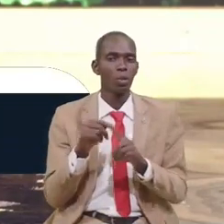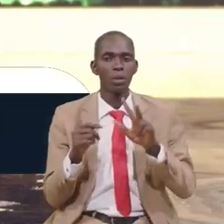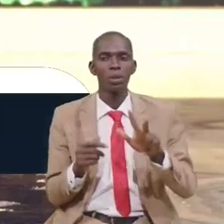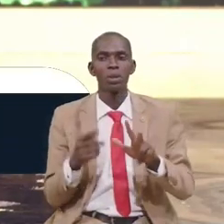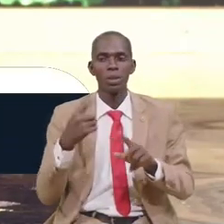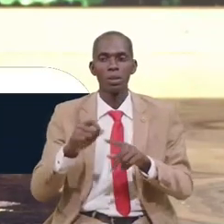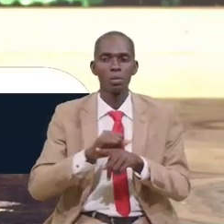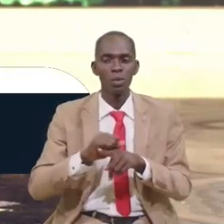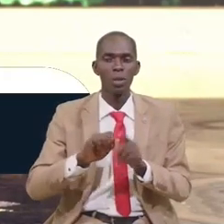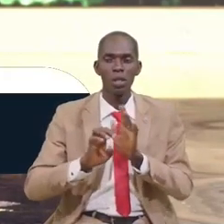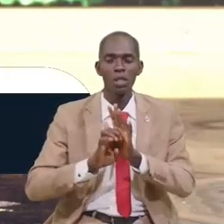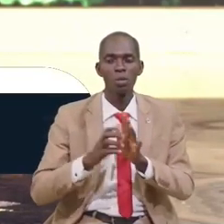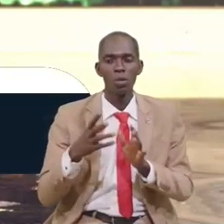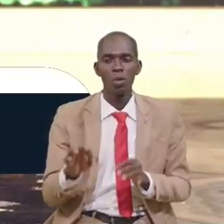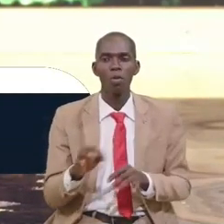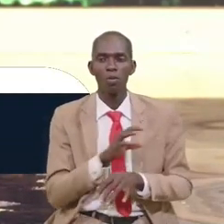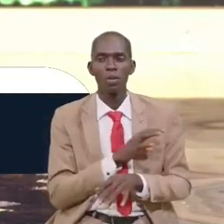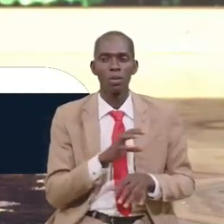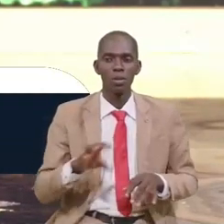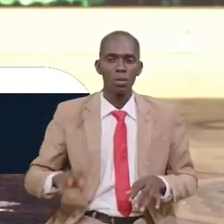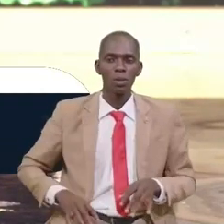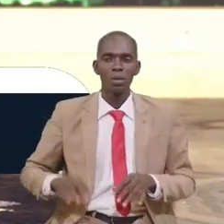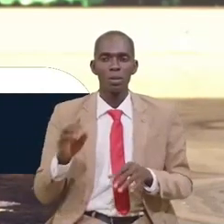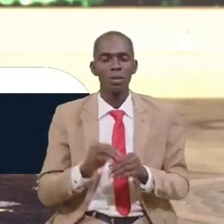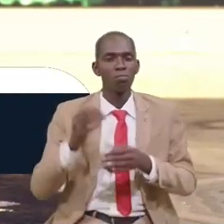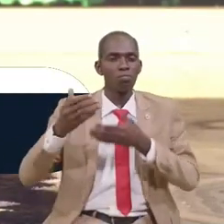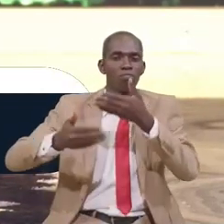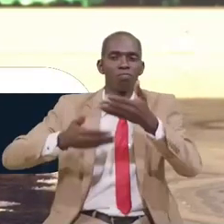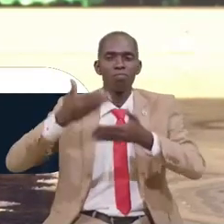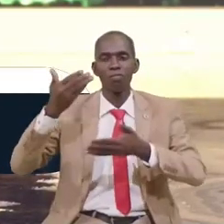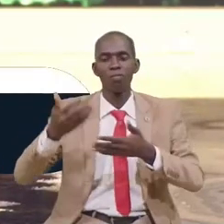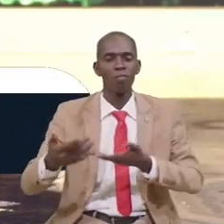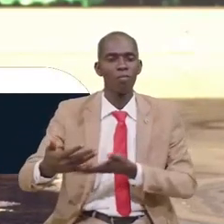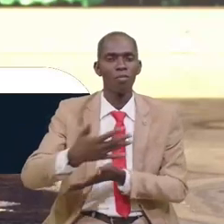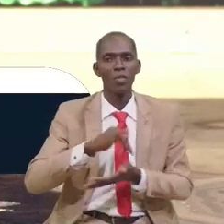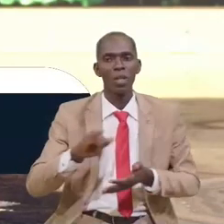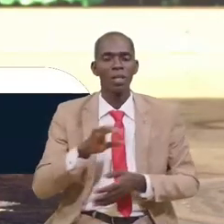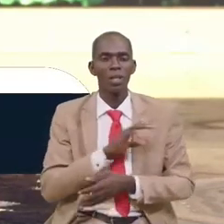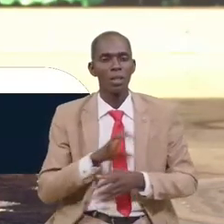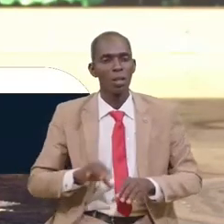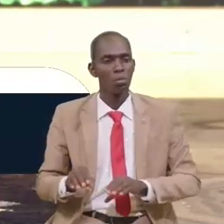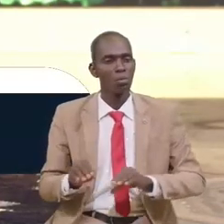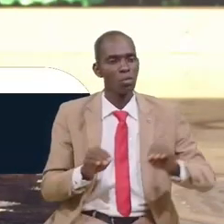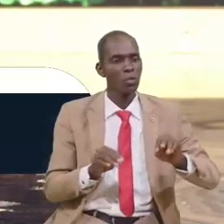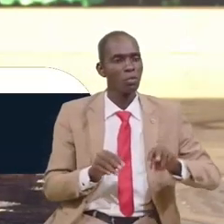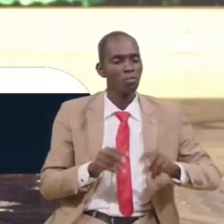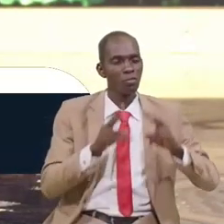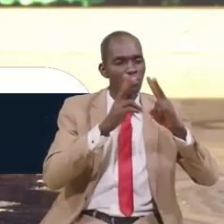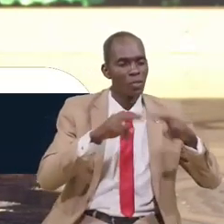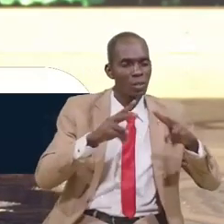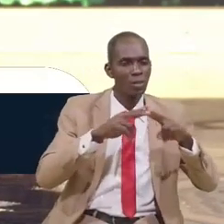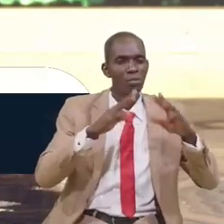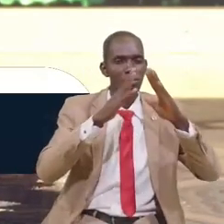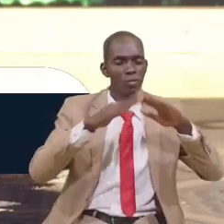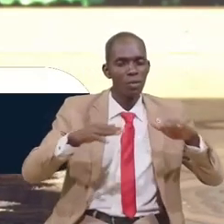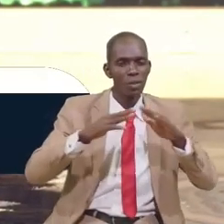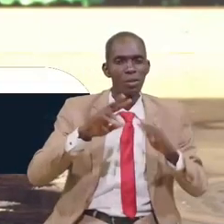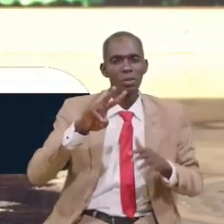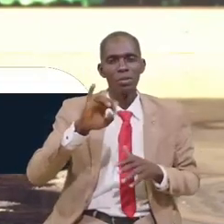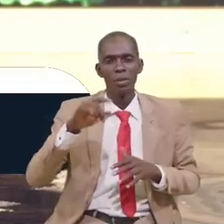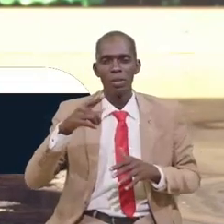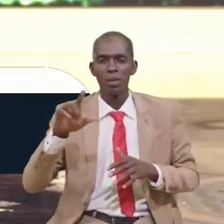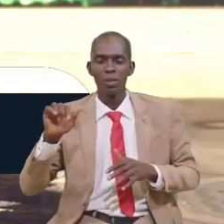le royaume. Alors, il y allait d'un lieu à un autre lieu. Et de village en ville, à un